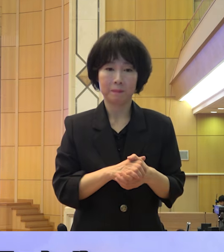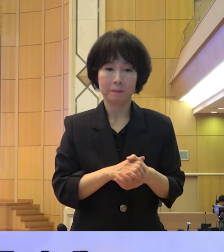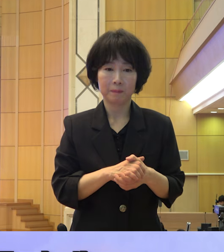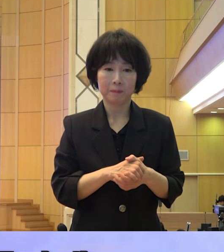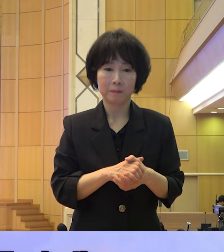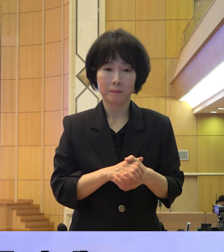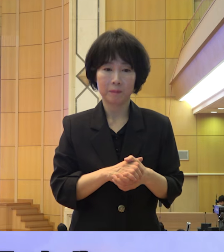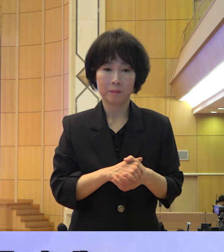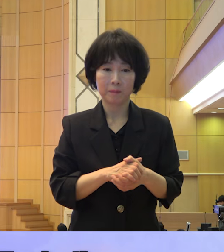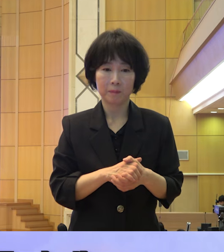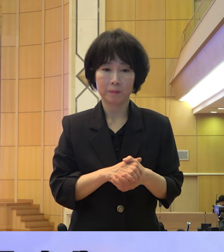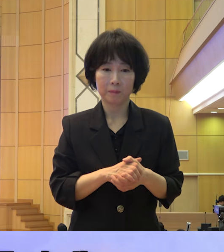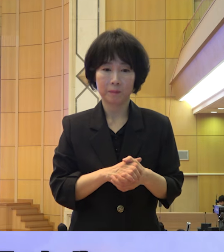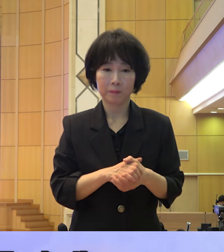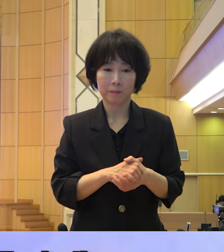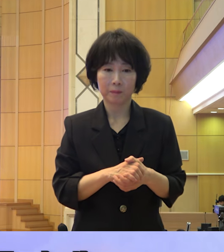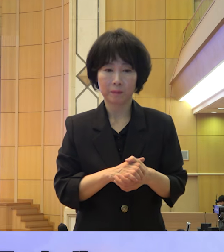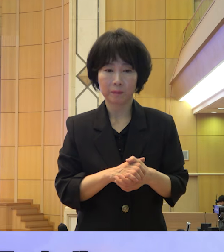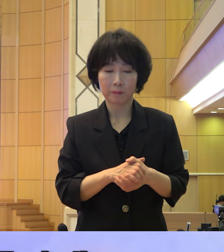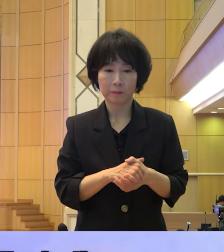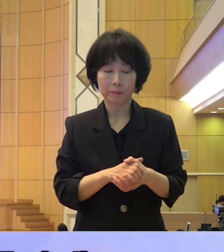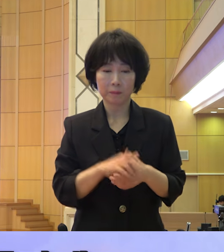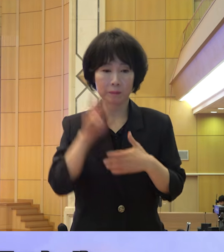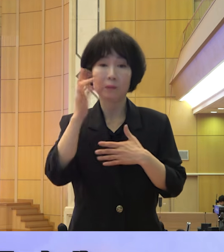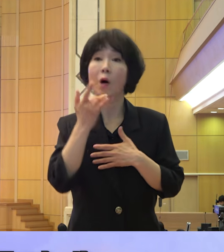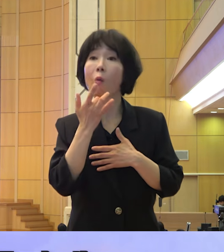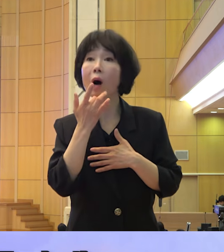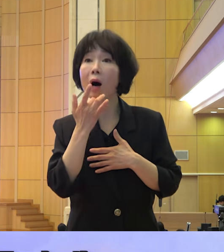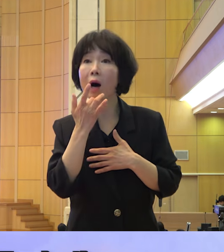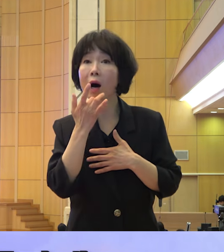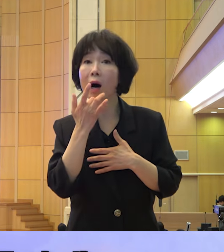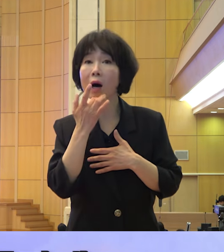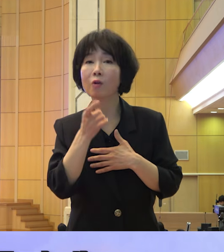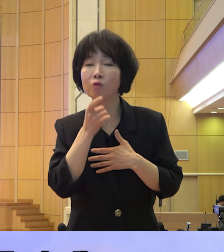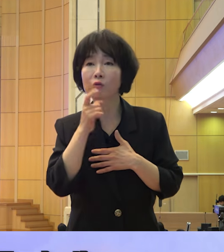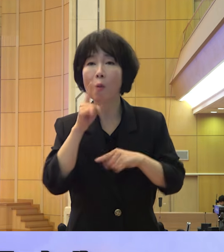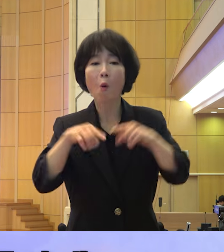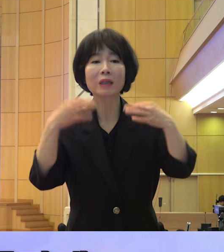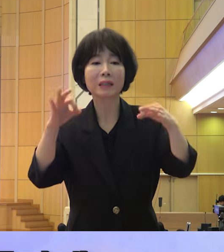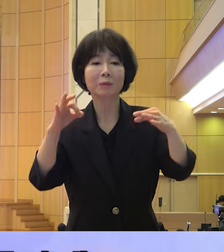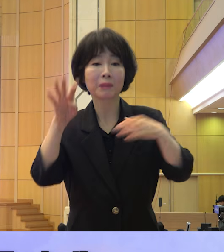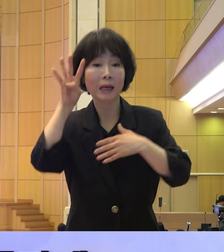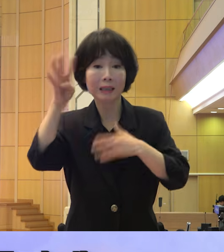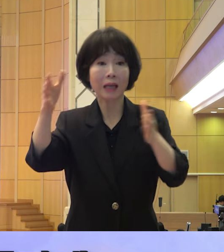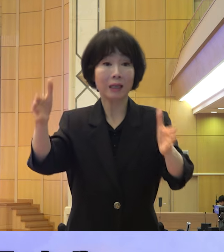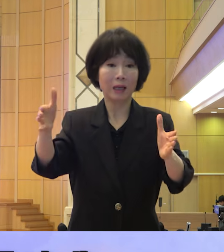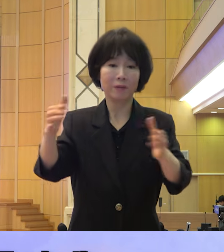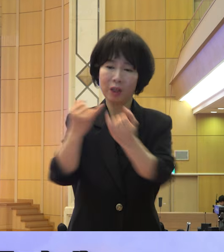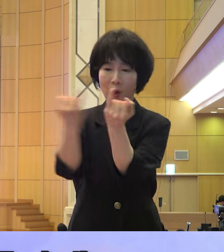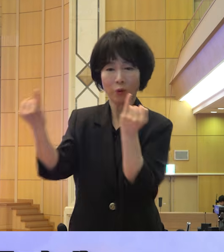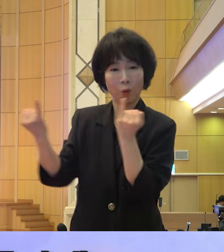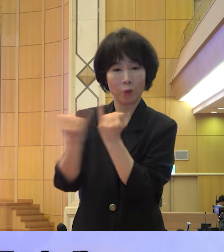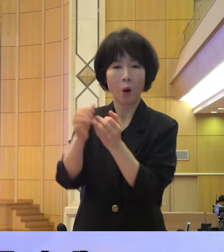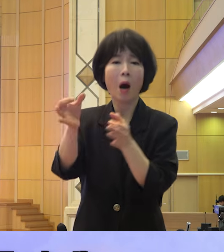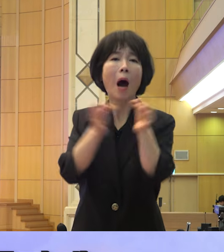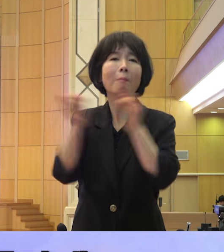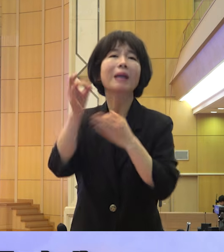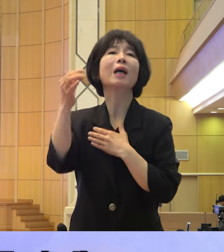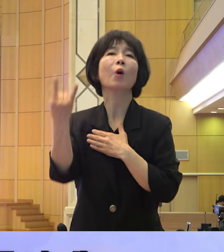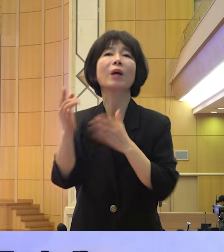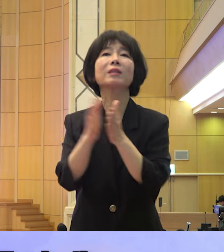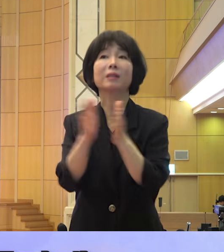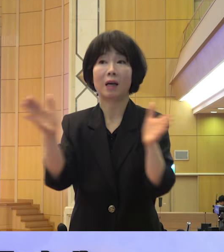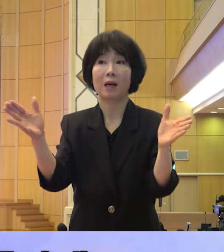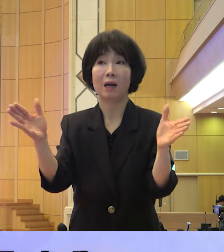이번 주 화요일부터 금요일까지 여성교 주최 봄 바자회가 교회 앞마당에서